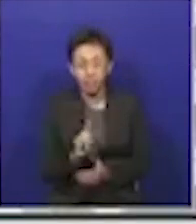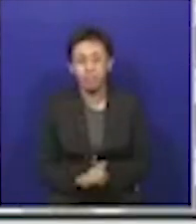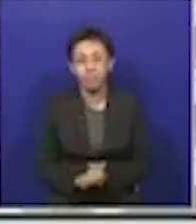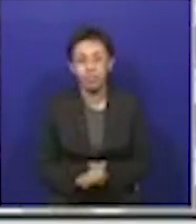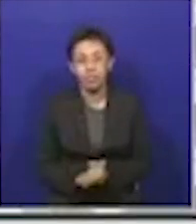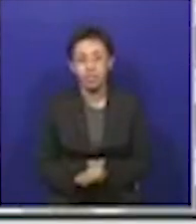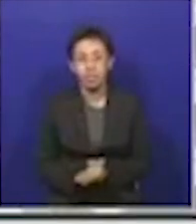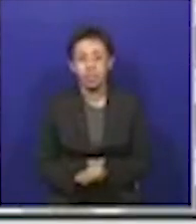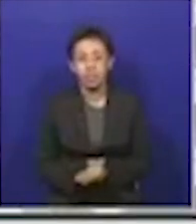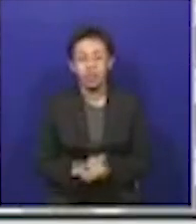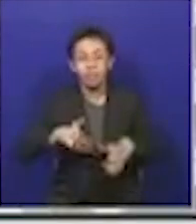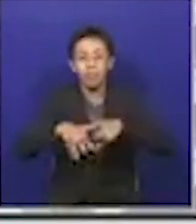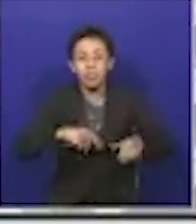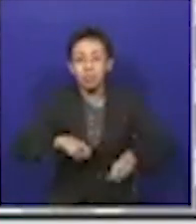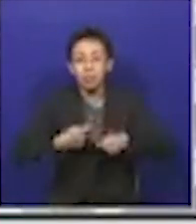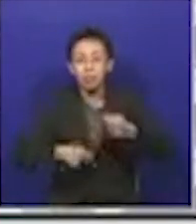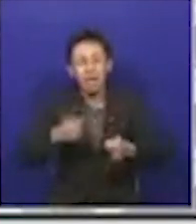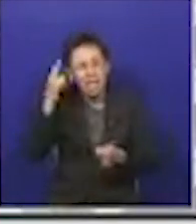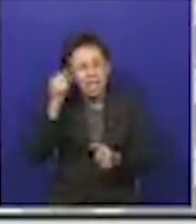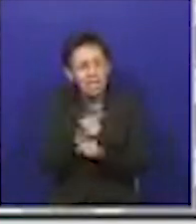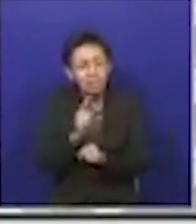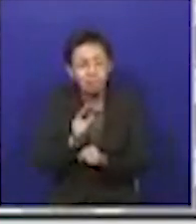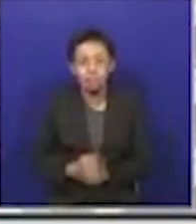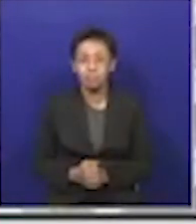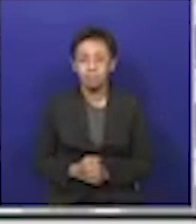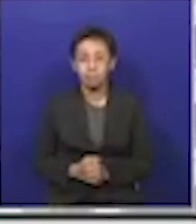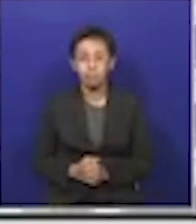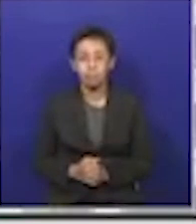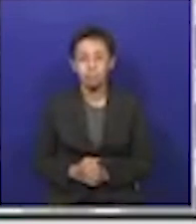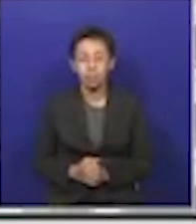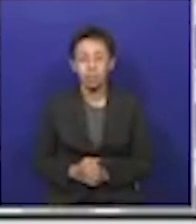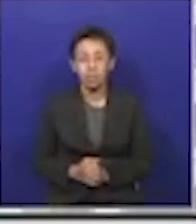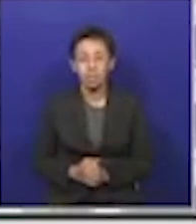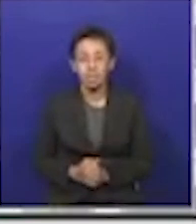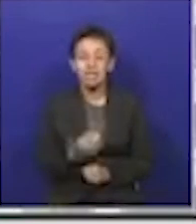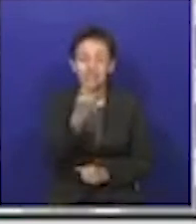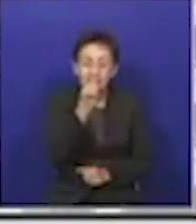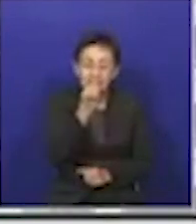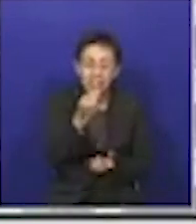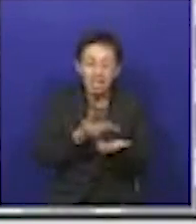ป็นการบริโภคภาคประชาชนท่านว่าเขาทำอะไรลงไปฮะถ้าชิมชอบใช้ไงฮะ